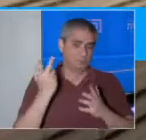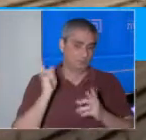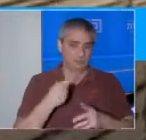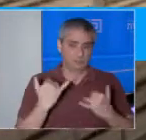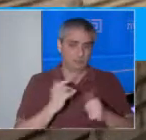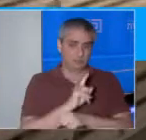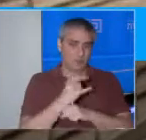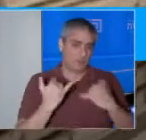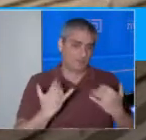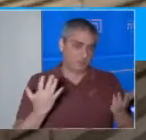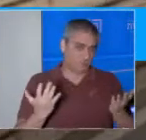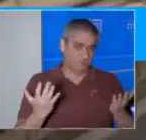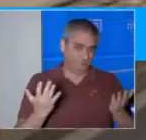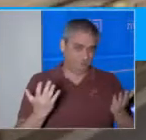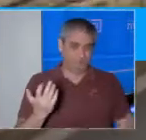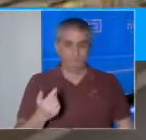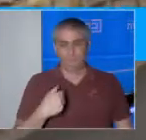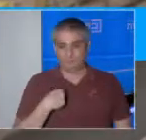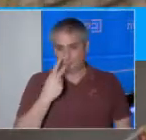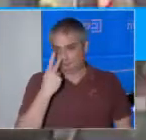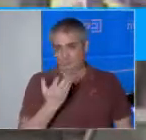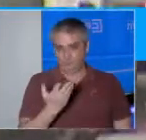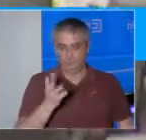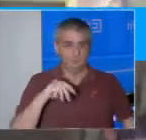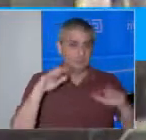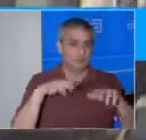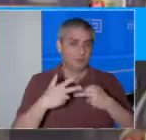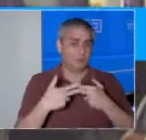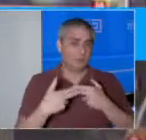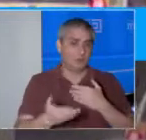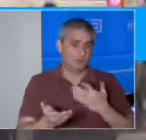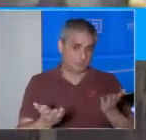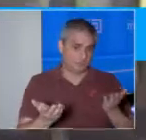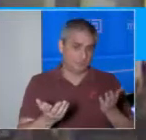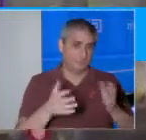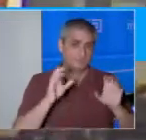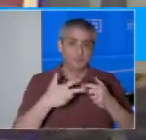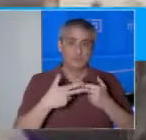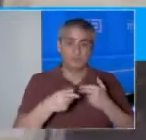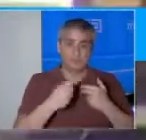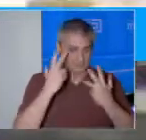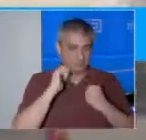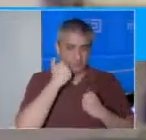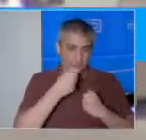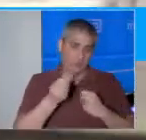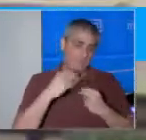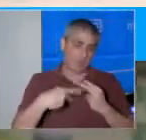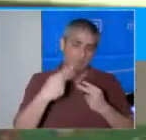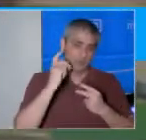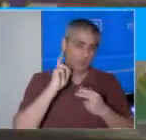עכשיו בתקופה הזאת. עוד אנחנו מסתכלים על הגשם הקרוב שצפו, על גל הגשם הקרוב שצפו עם מחר